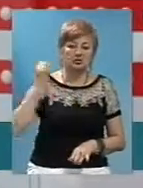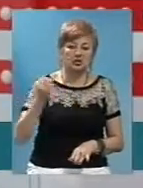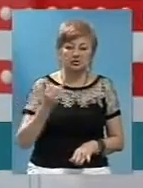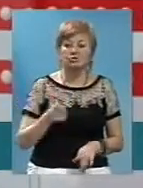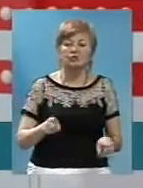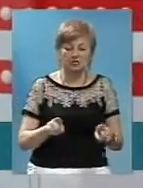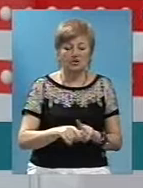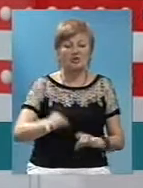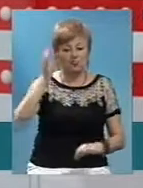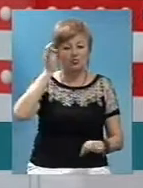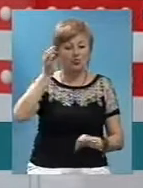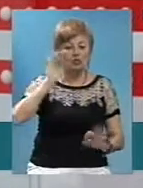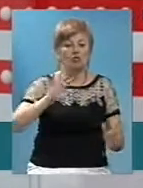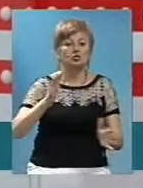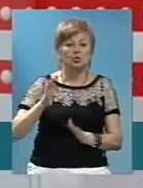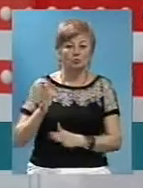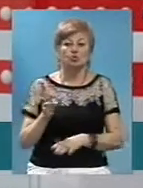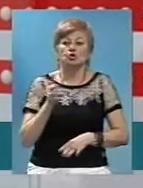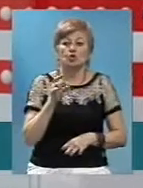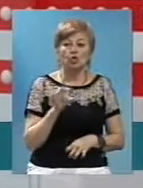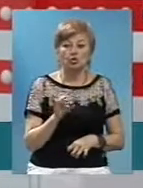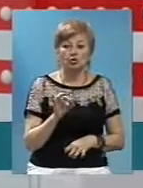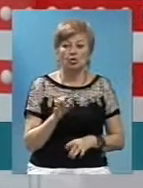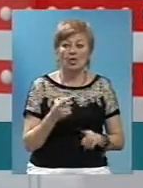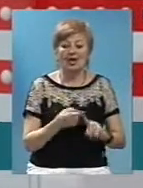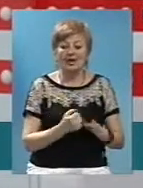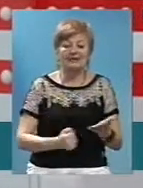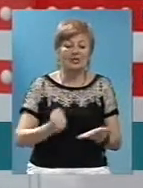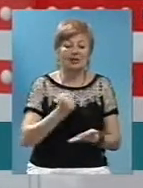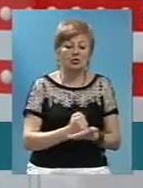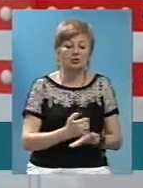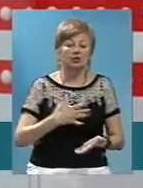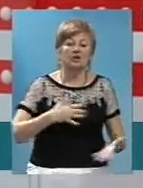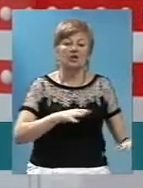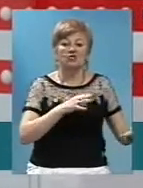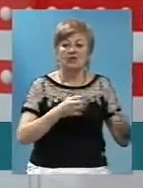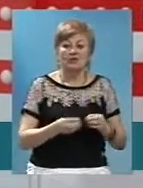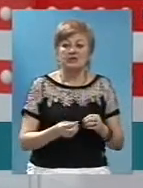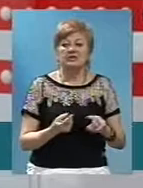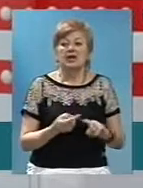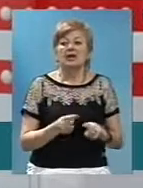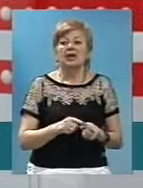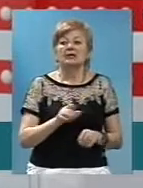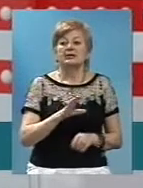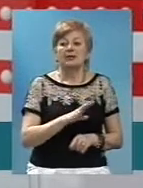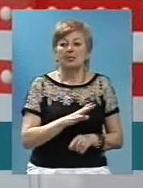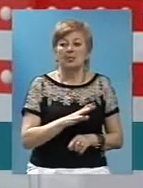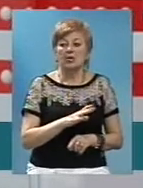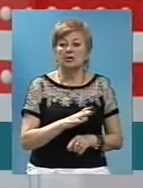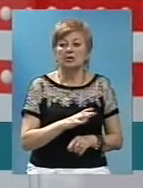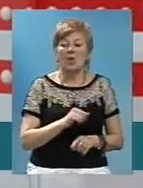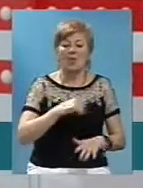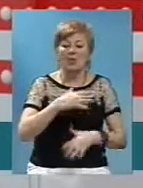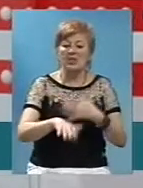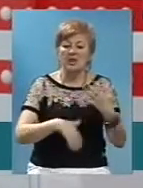скільки завгодно таких випадків. Але це лише підтвердження нашого висновку. Це було за монархічного